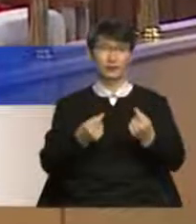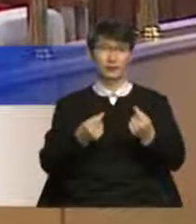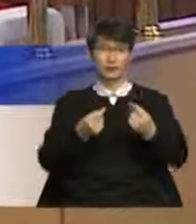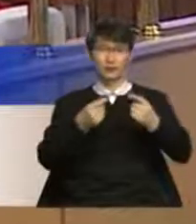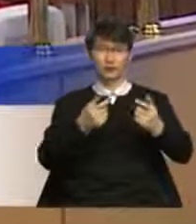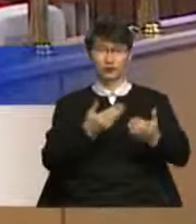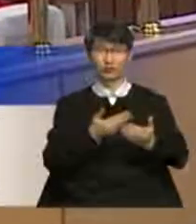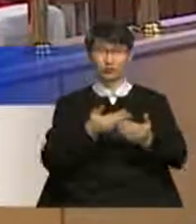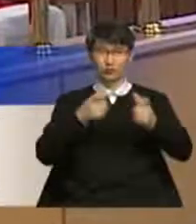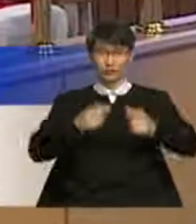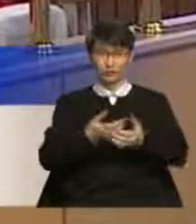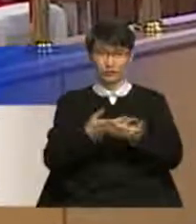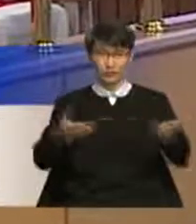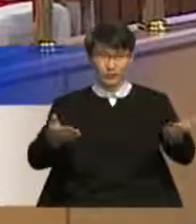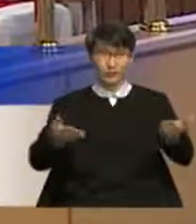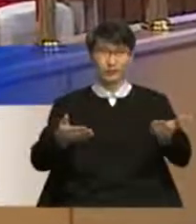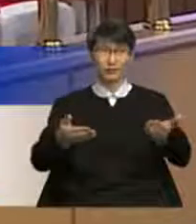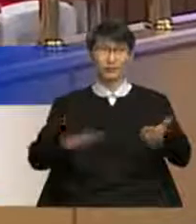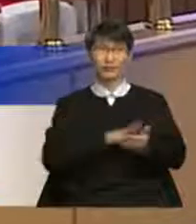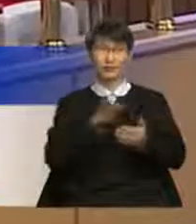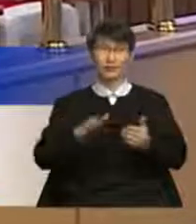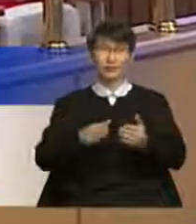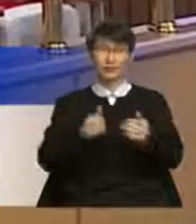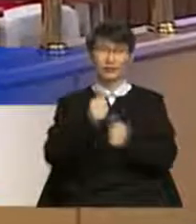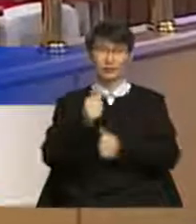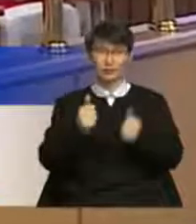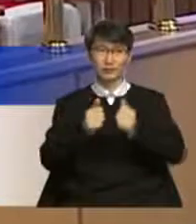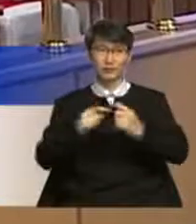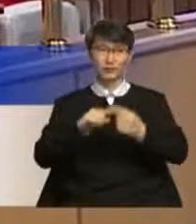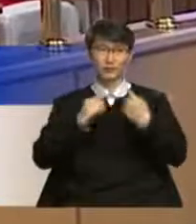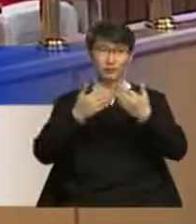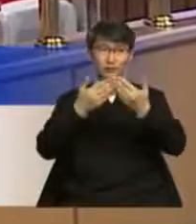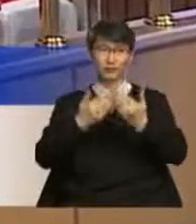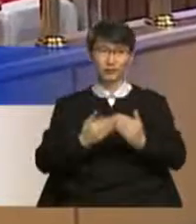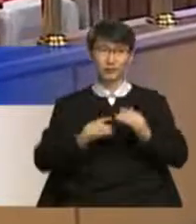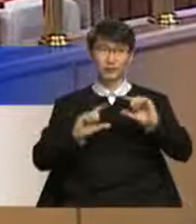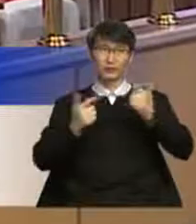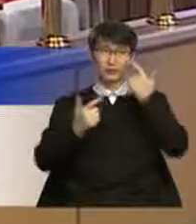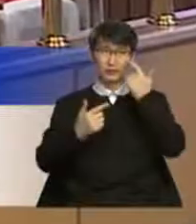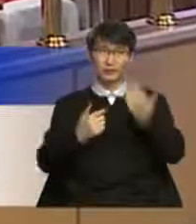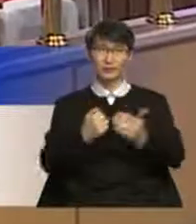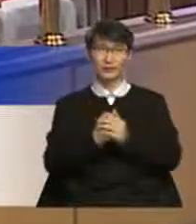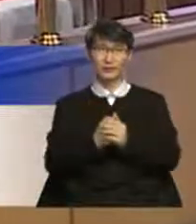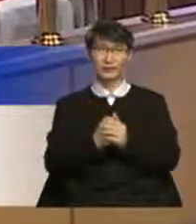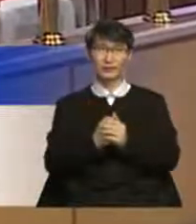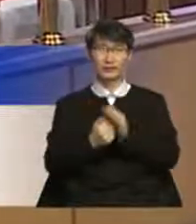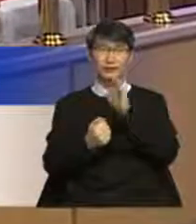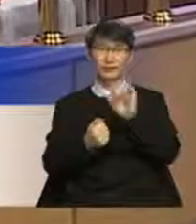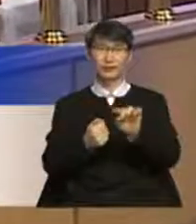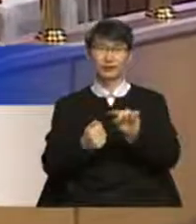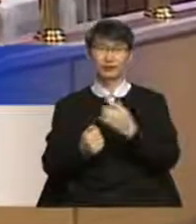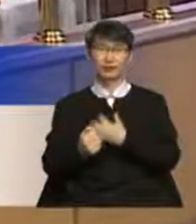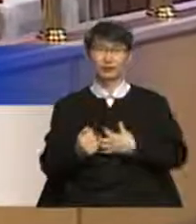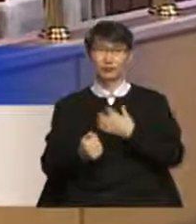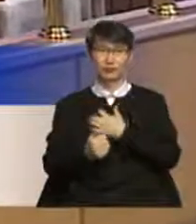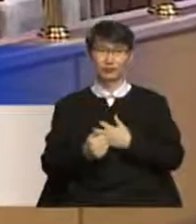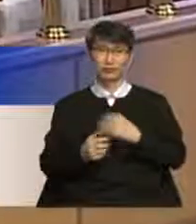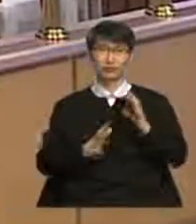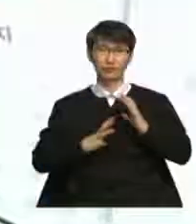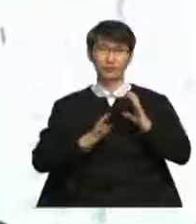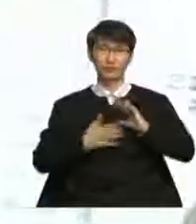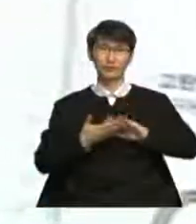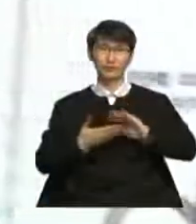고스란히 국민들께서 우리우리 유예를 버 축하해 주지 않겠냐 사실 그분의 우려서 로고